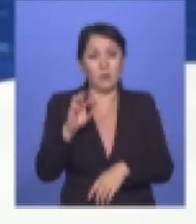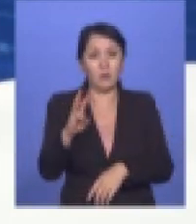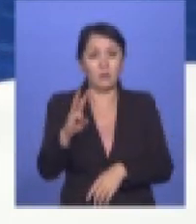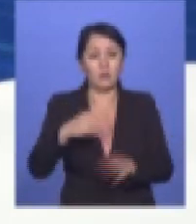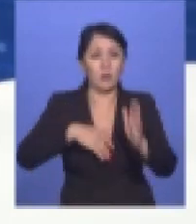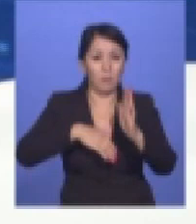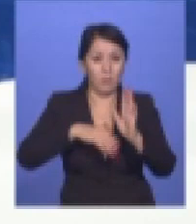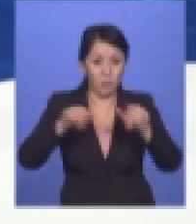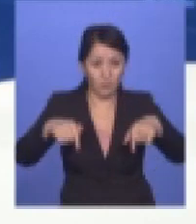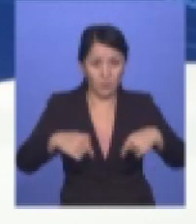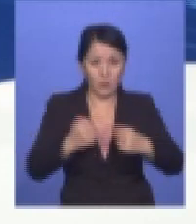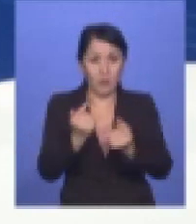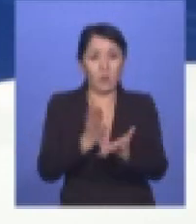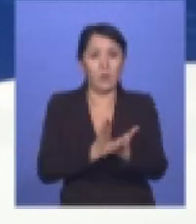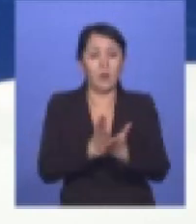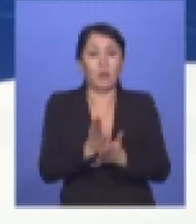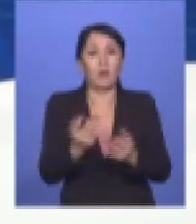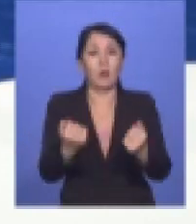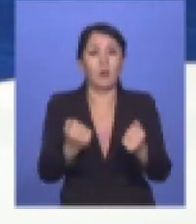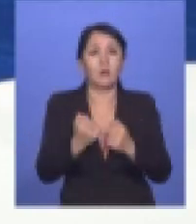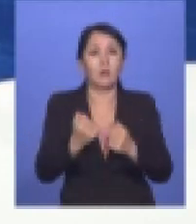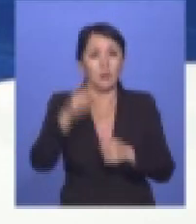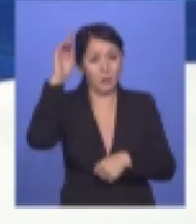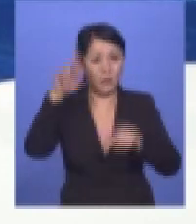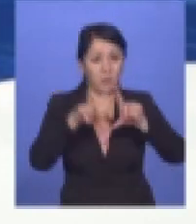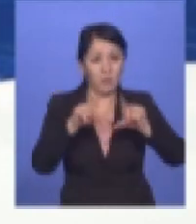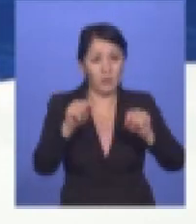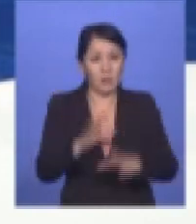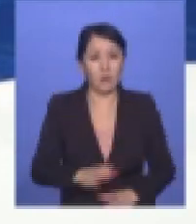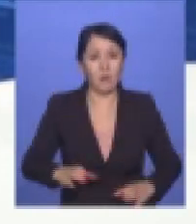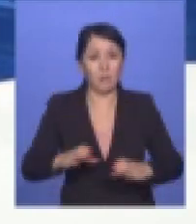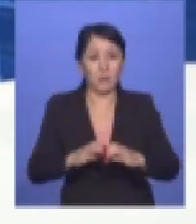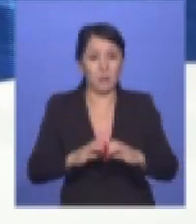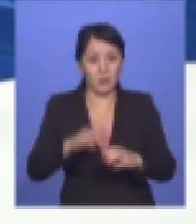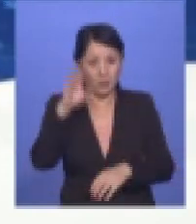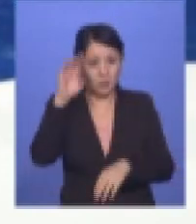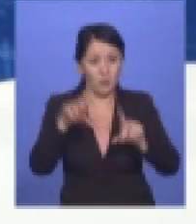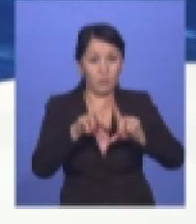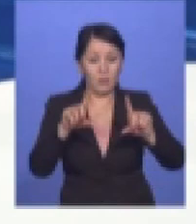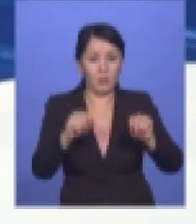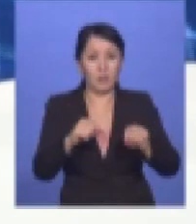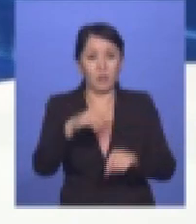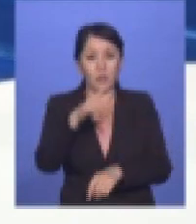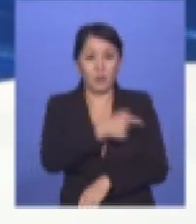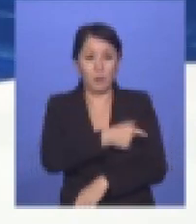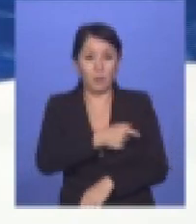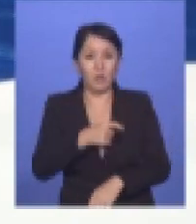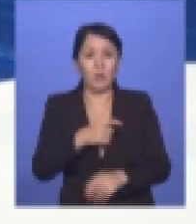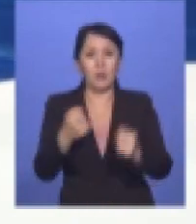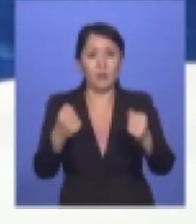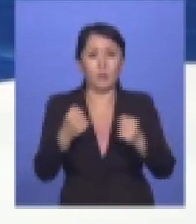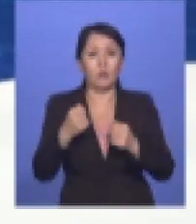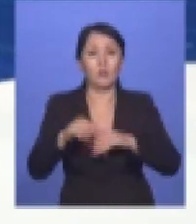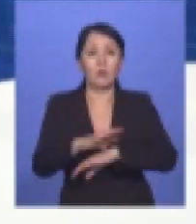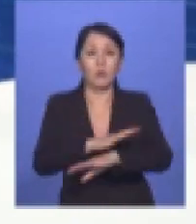оңалту орталығын қолдауға бағытталған спорттық сайыста мектеп оқушыларының командасына жергілікті мемлекеттік орган басшыларының, мәслихат